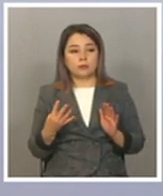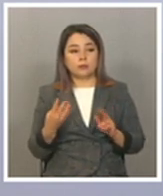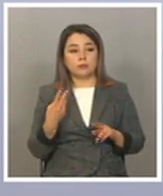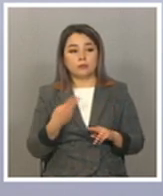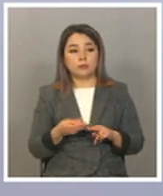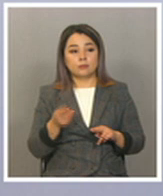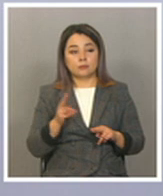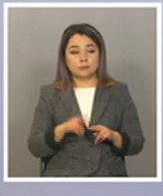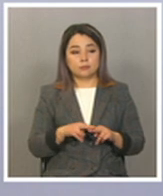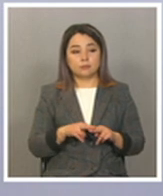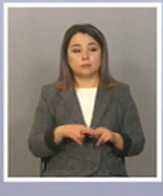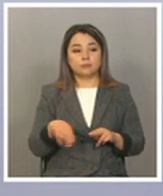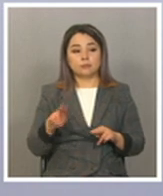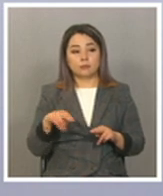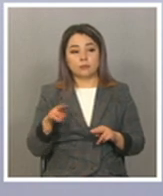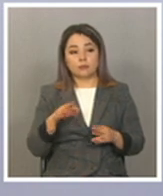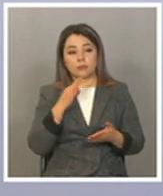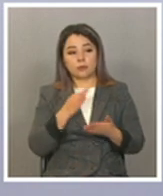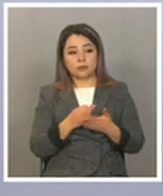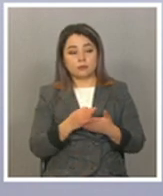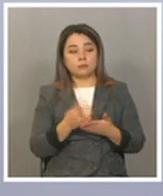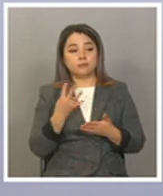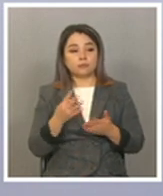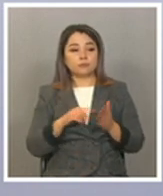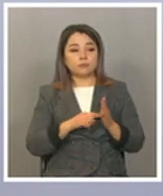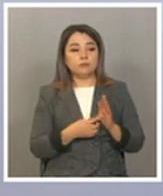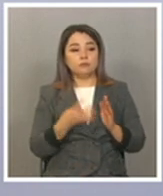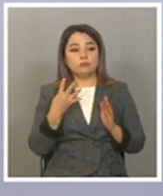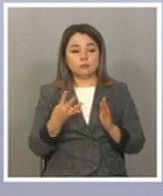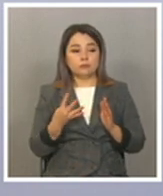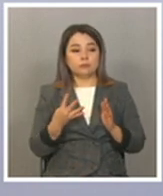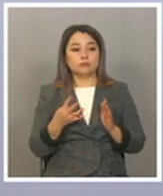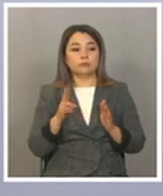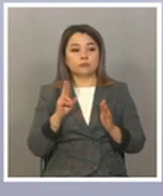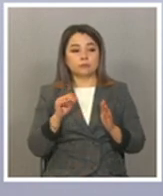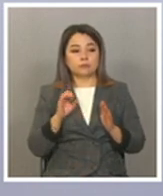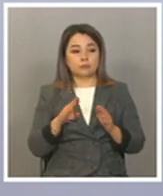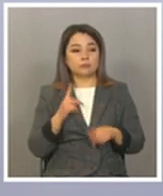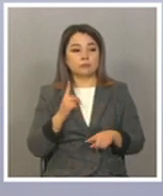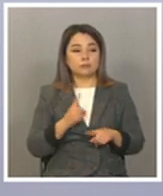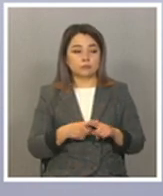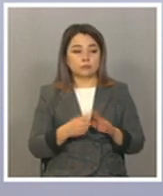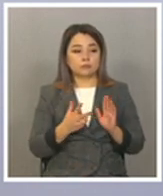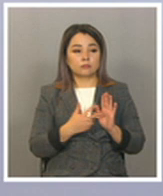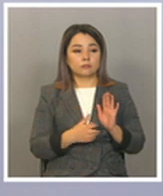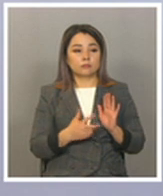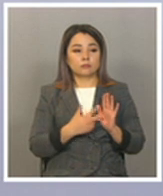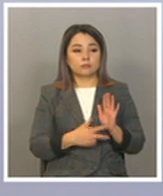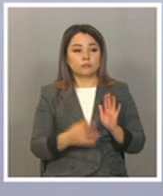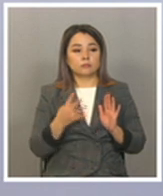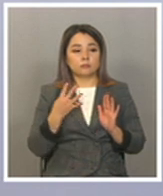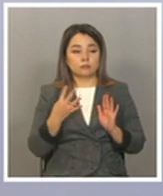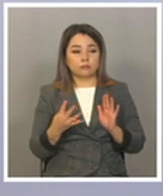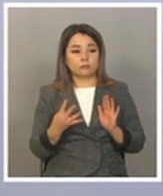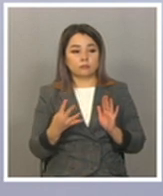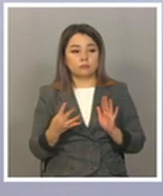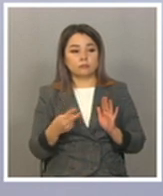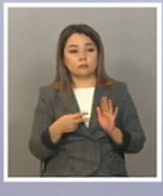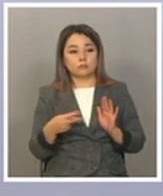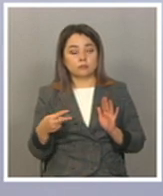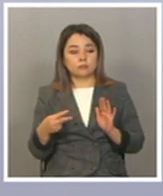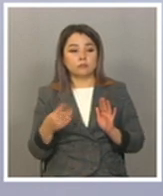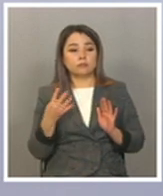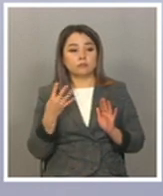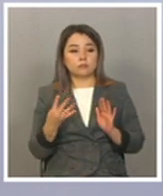болса, дискриминант тең 4 көбейтілген 4-тің квадраты қосылған 884